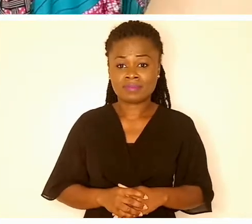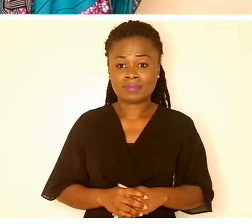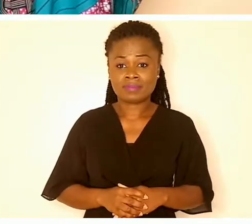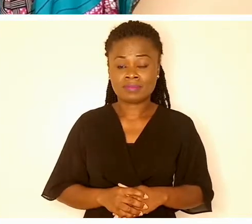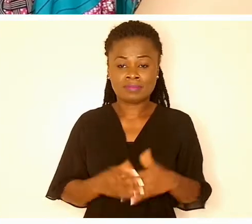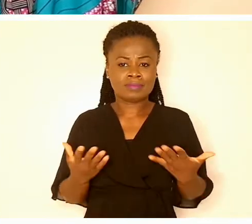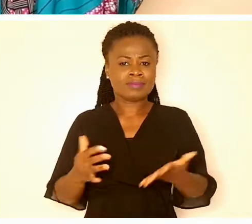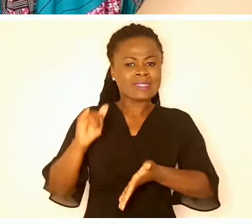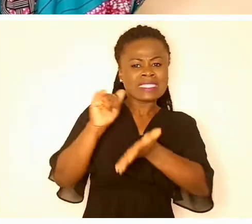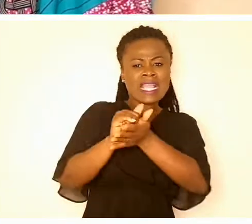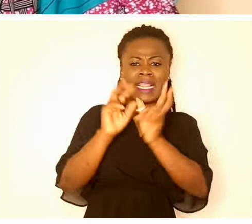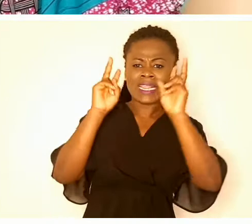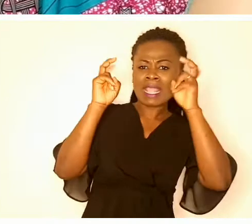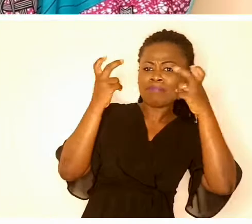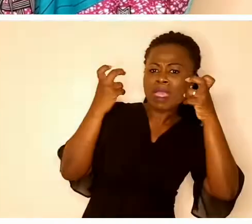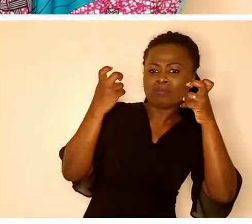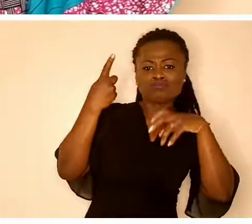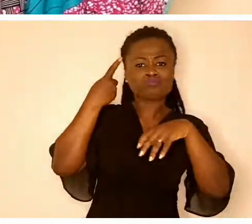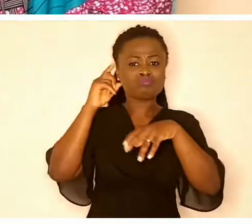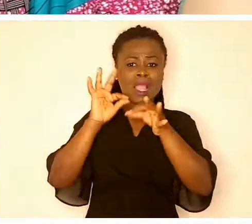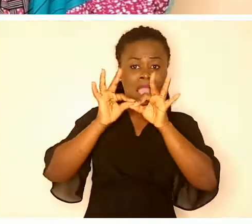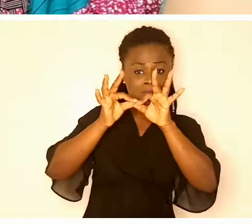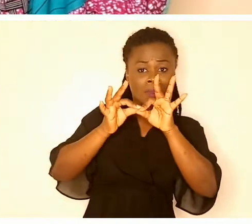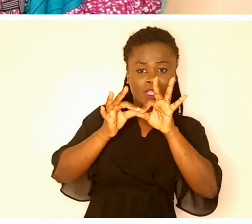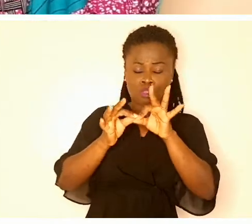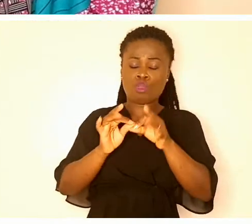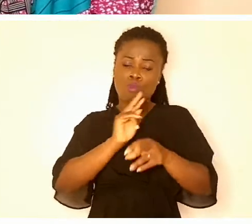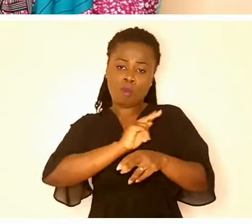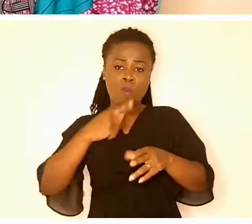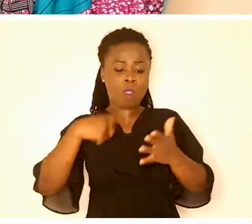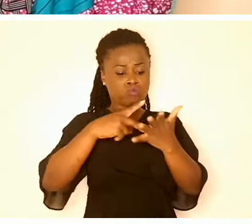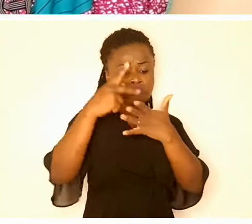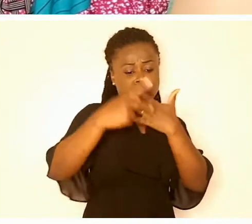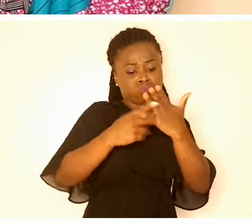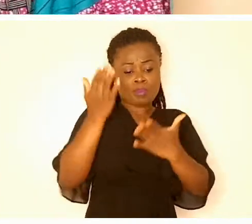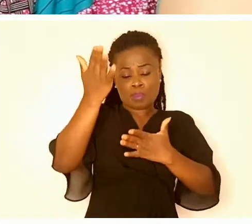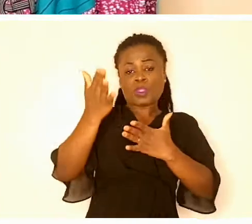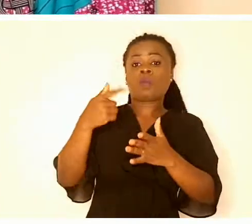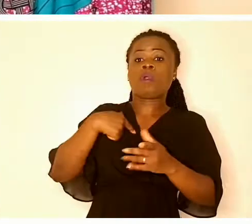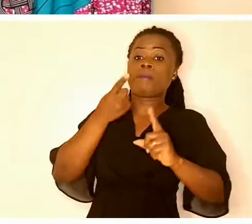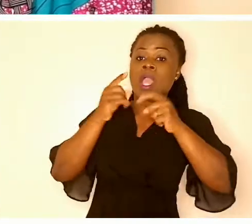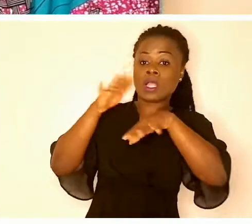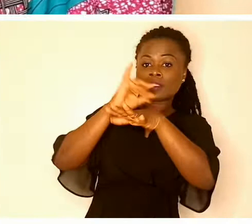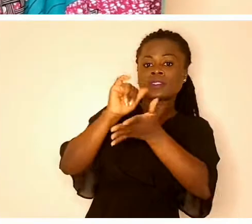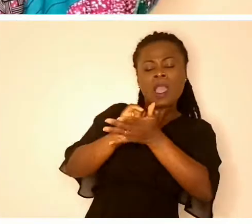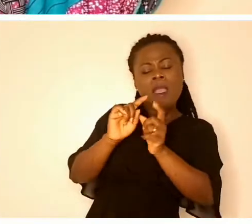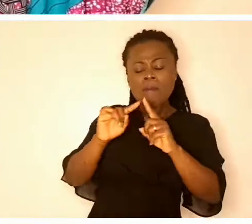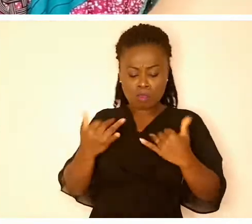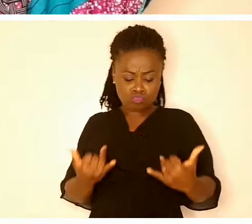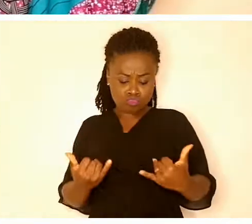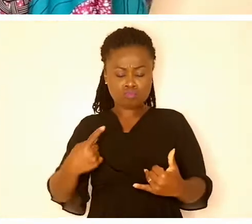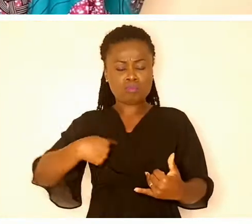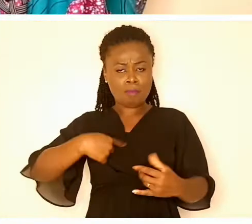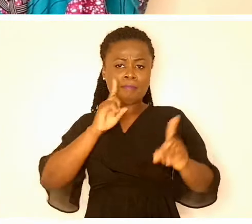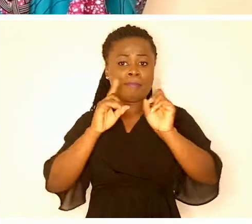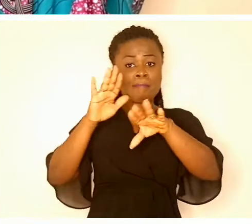Ce thème fait partie des sujets à aborder sur ma page et je l'avais mis pour plus tard, mais j'en parle